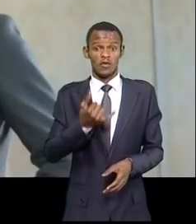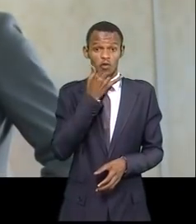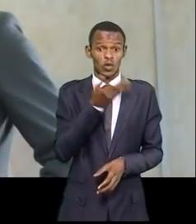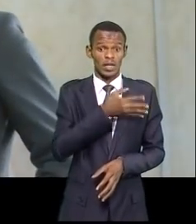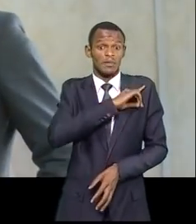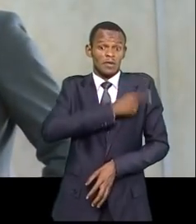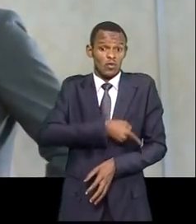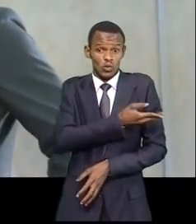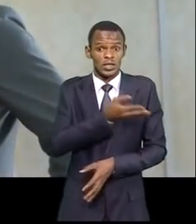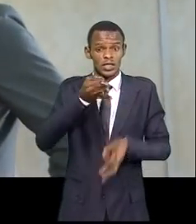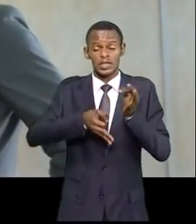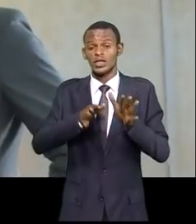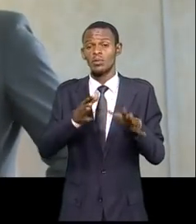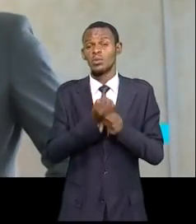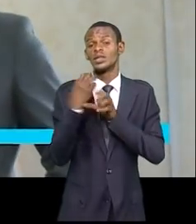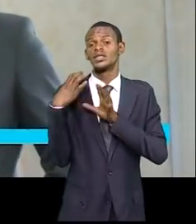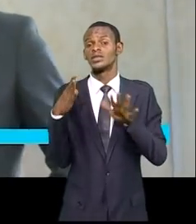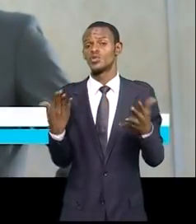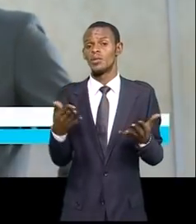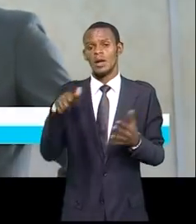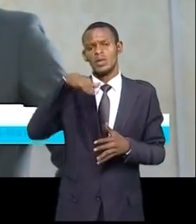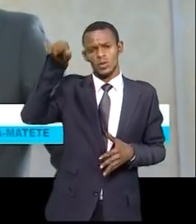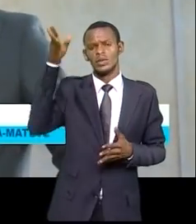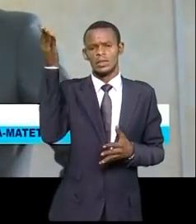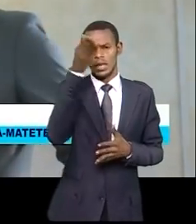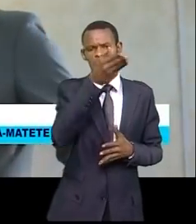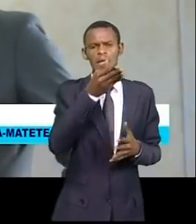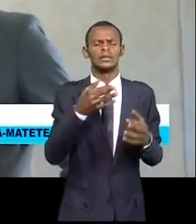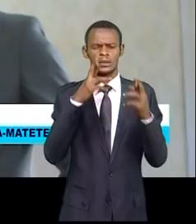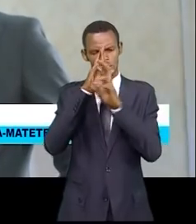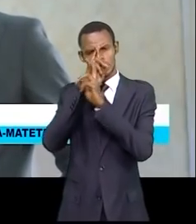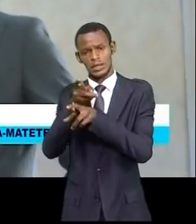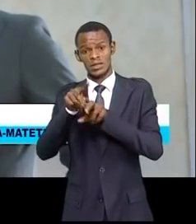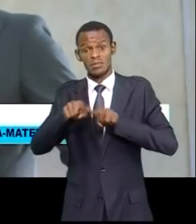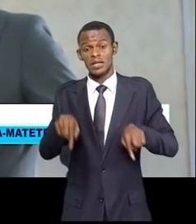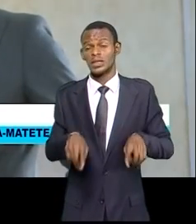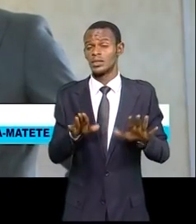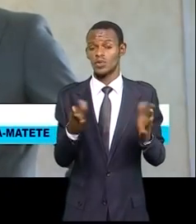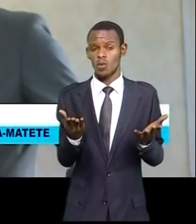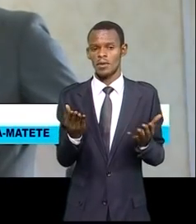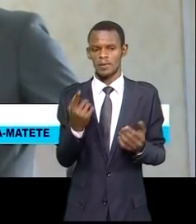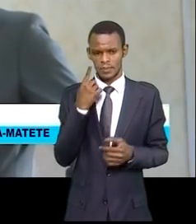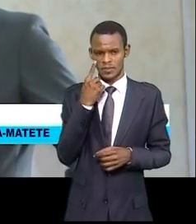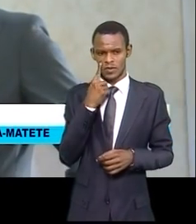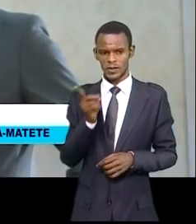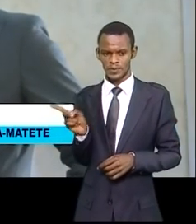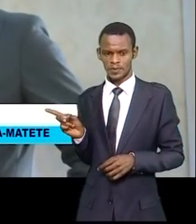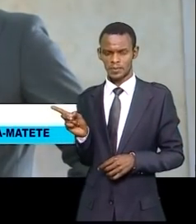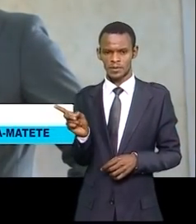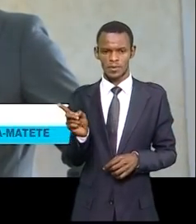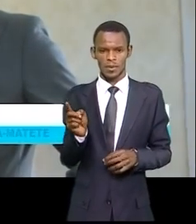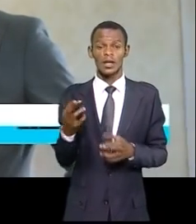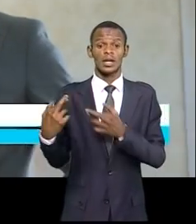places et les garde-fous la substitut du procureur général et bien lui qui a pris le pouvoir se parler de la